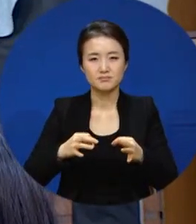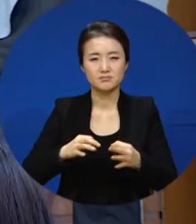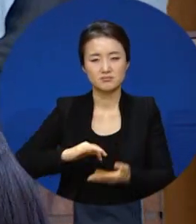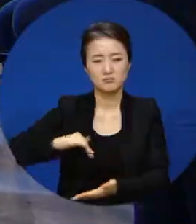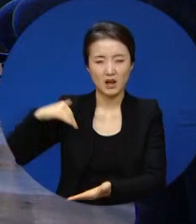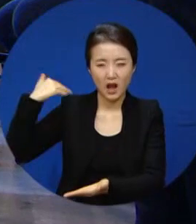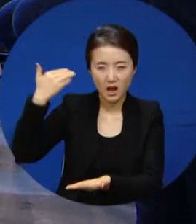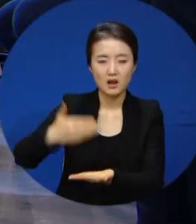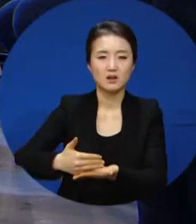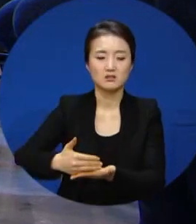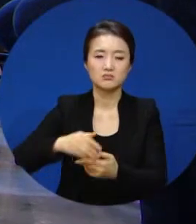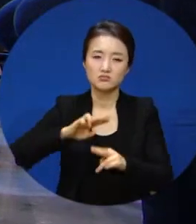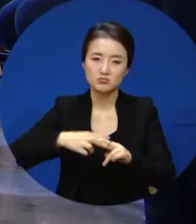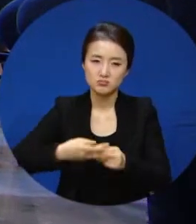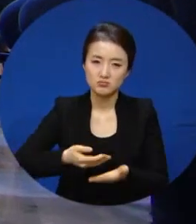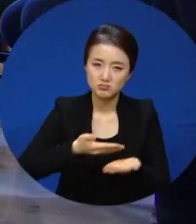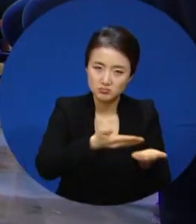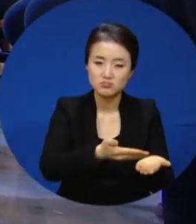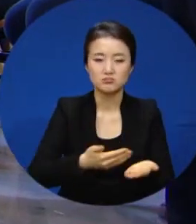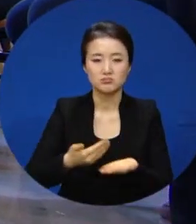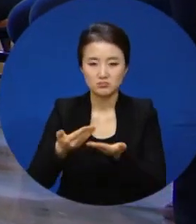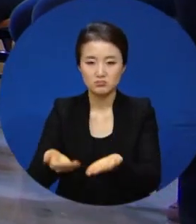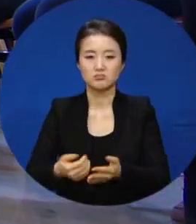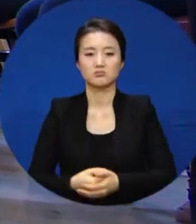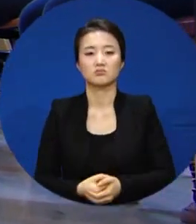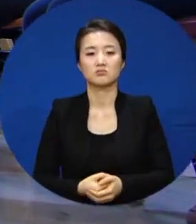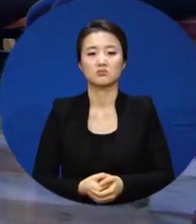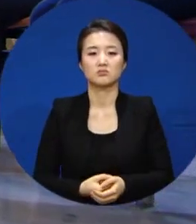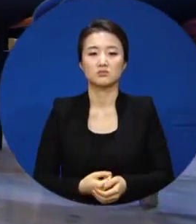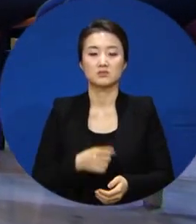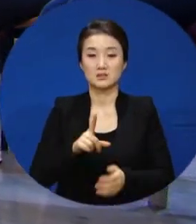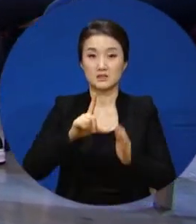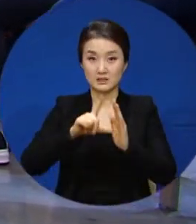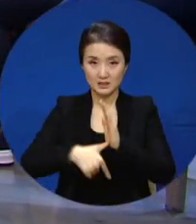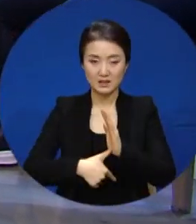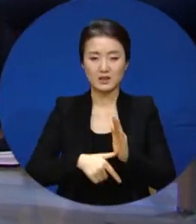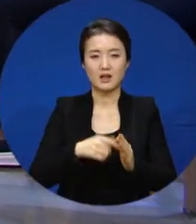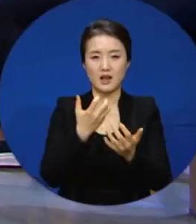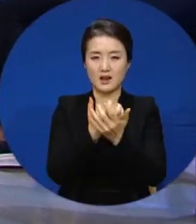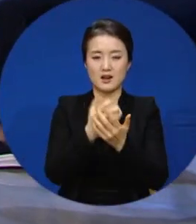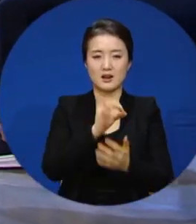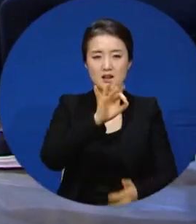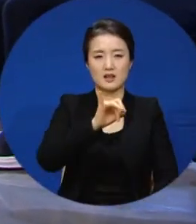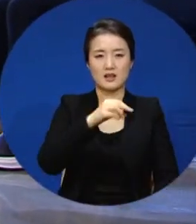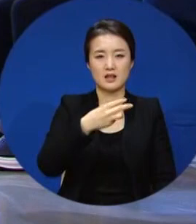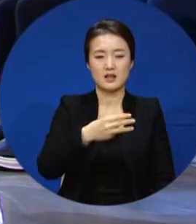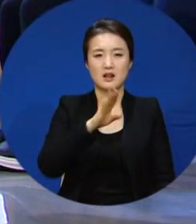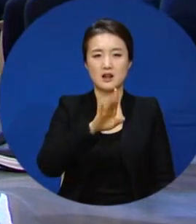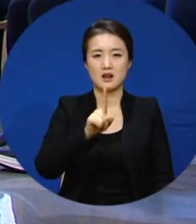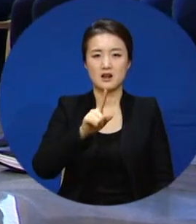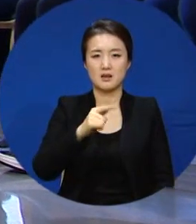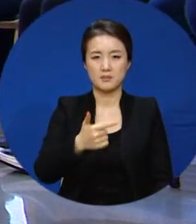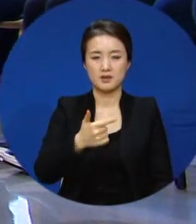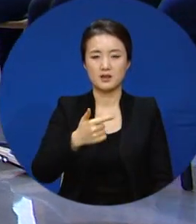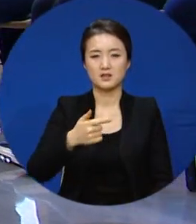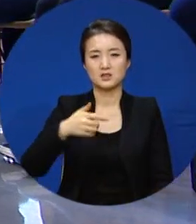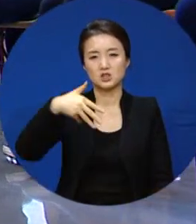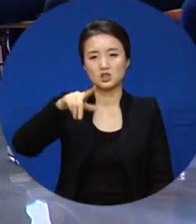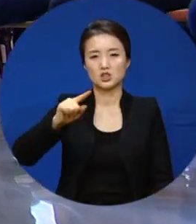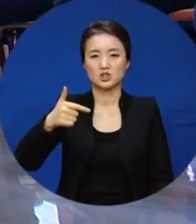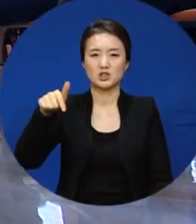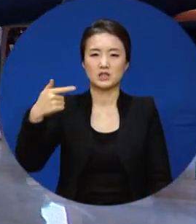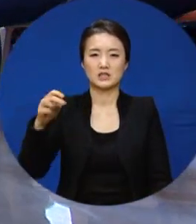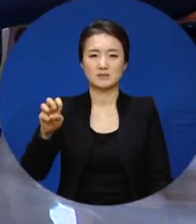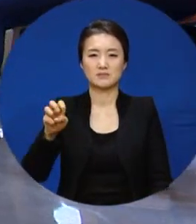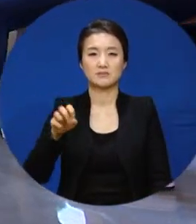천금 그때 나온 얘기가 일이 반 천 금 이라는 얘기가 나와요 함께 밥이 청구 모로 은혜를 갚